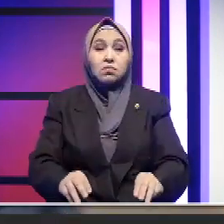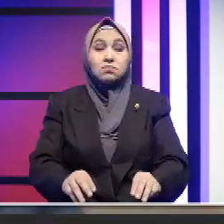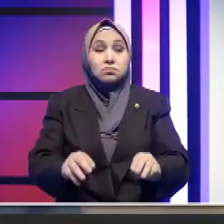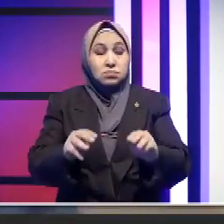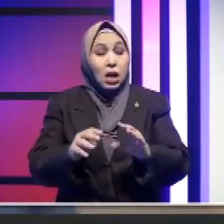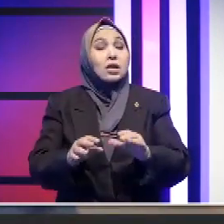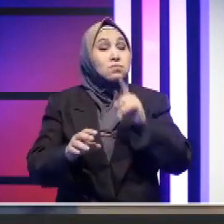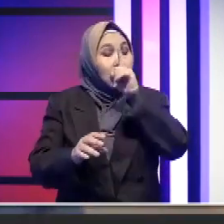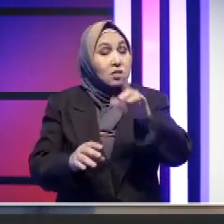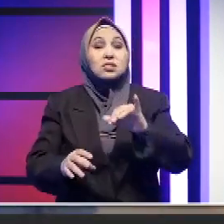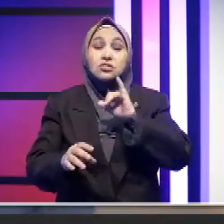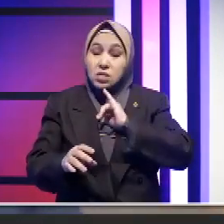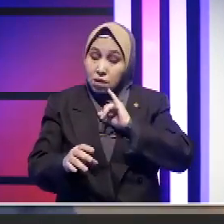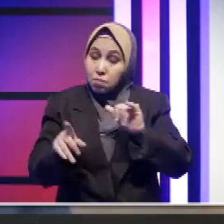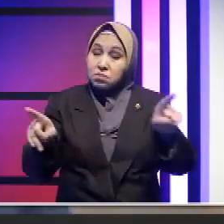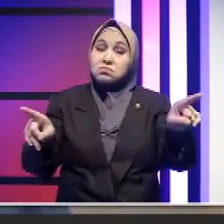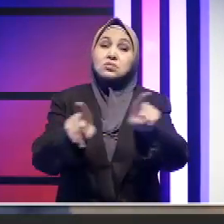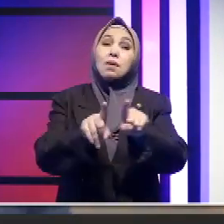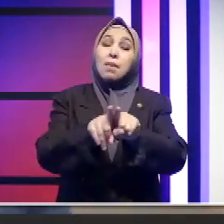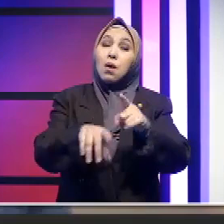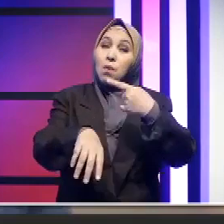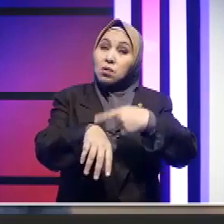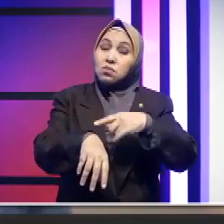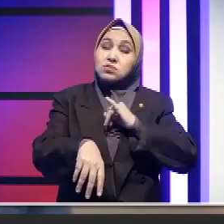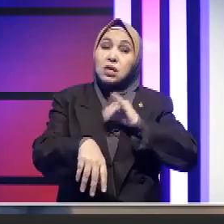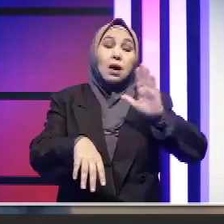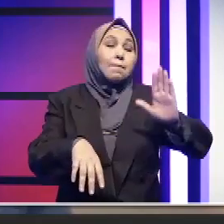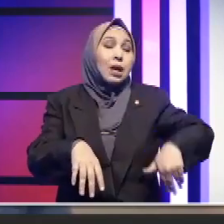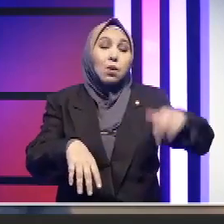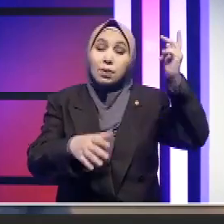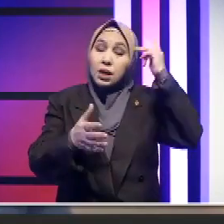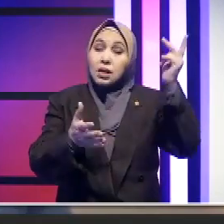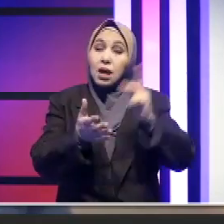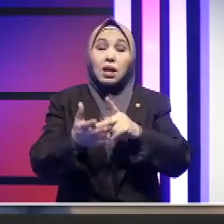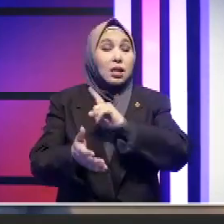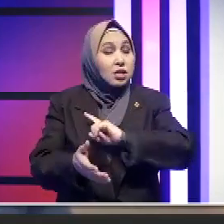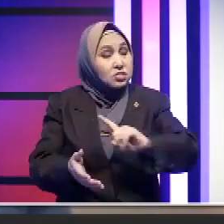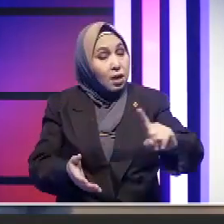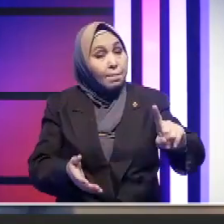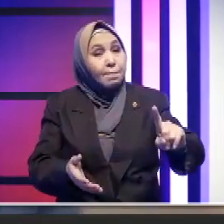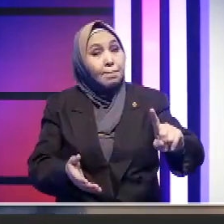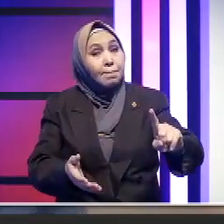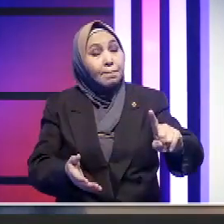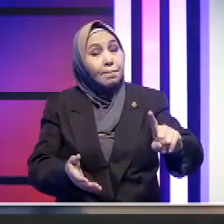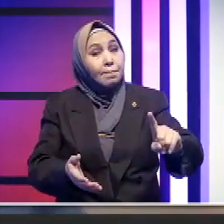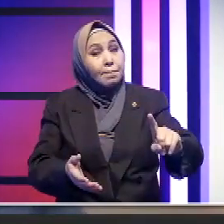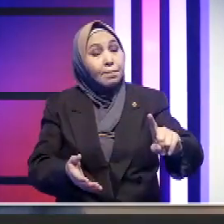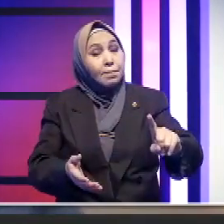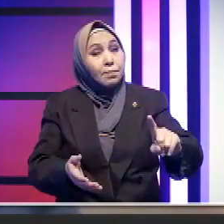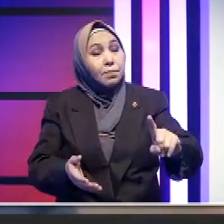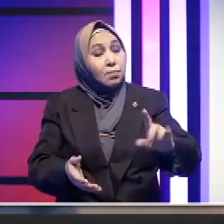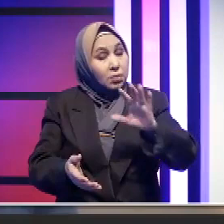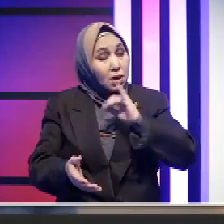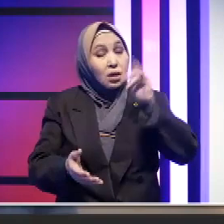Hai Sebenarnya saya juga sama waktu saya berkenalan broken out dengan Islam Hai